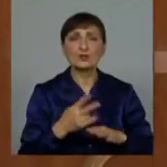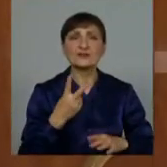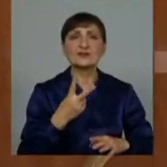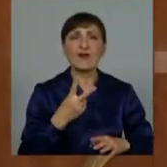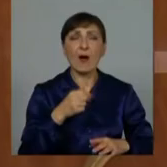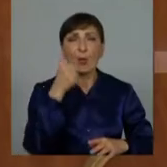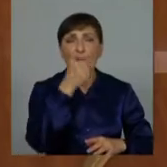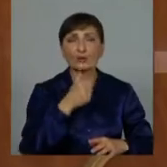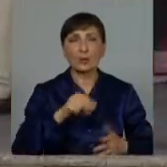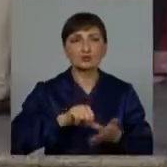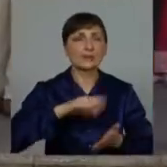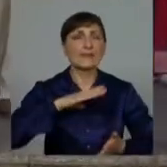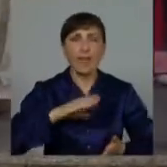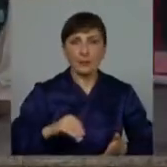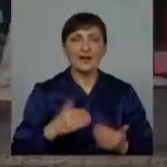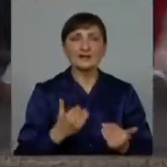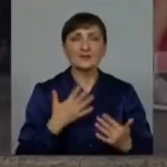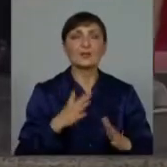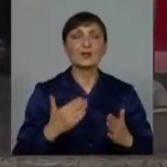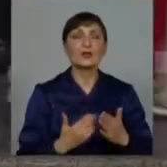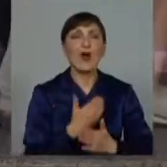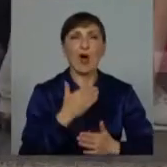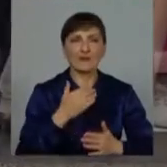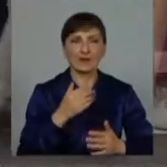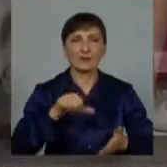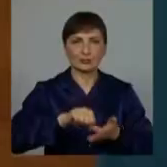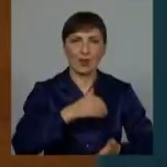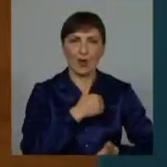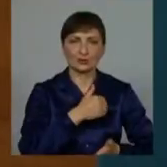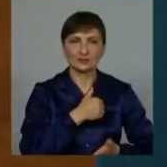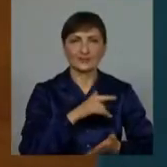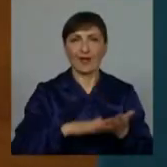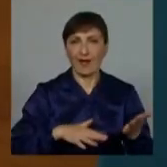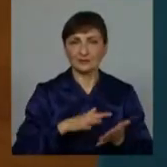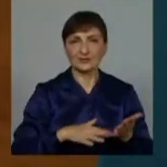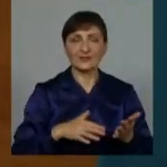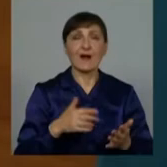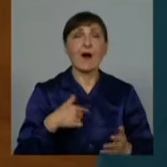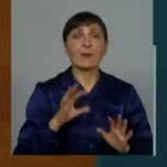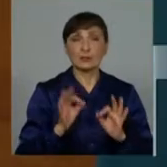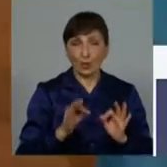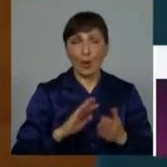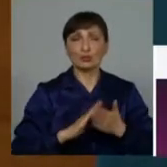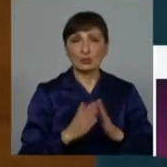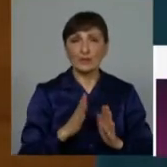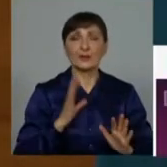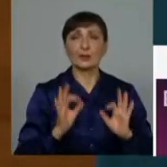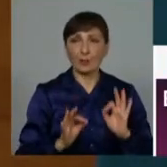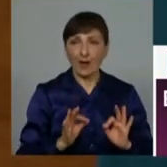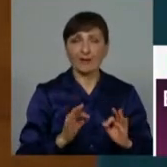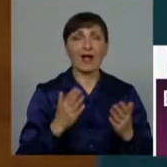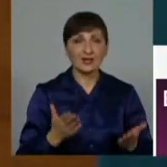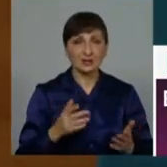2-летней дисквалификации. Теперь впереди покорение новых высот. Участие довольно прошли хорошо, в хороших условиях. Конечно,